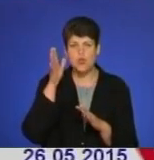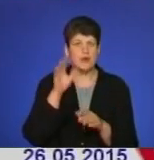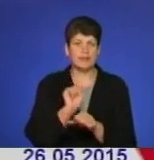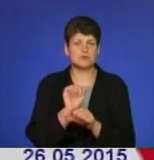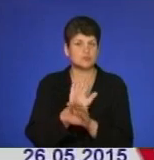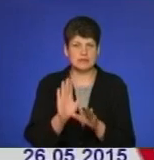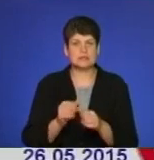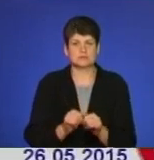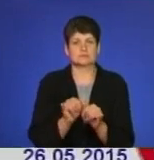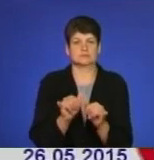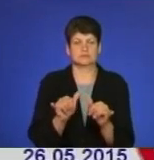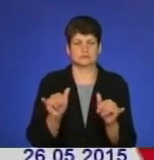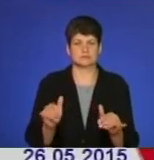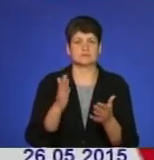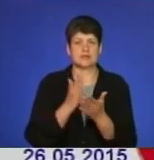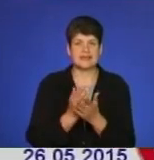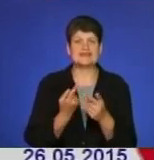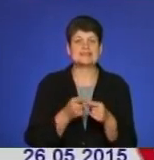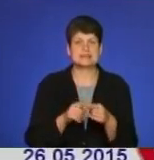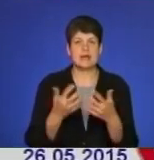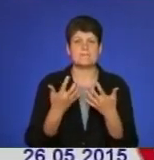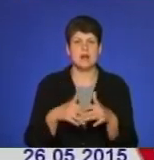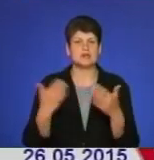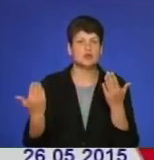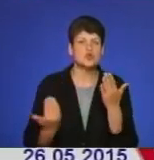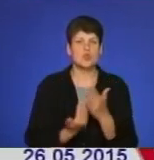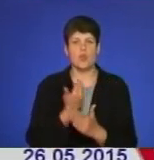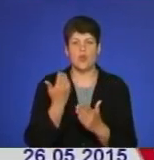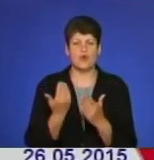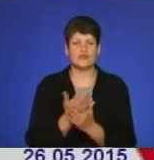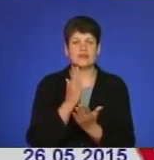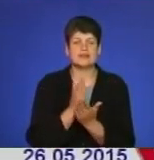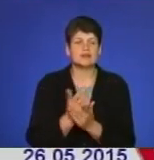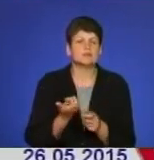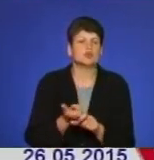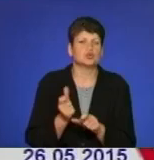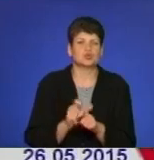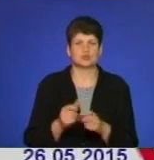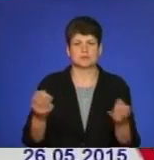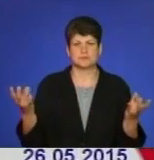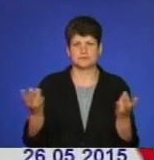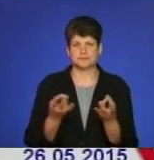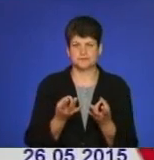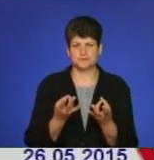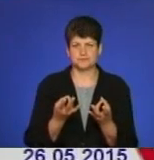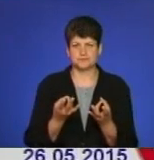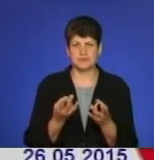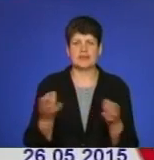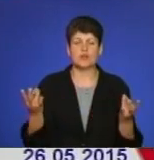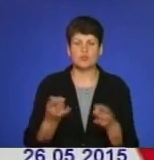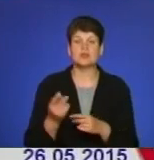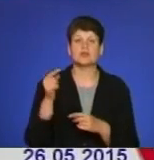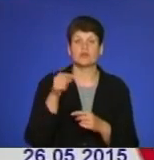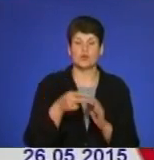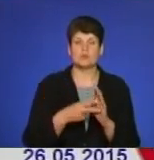місці, йде вперед. І такий апарат нового покоління є нам надзвичайно необхідний. Необхідний в тому